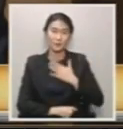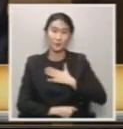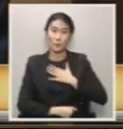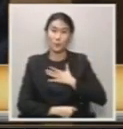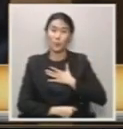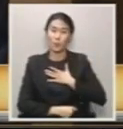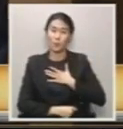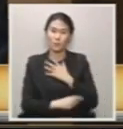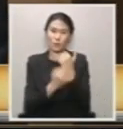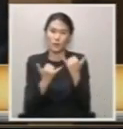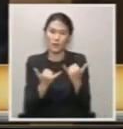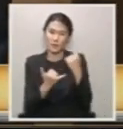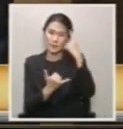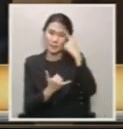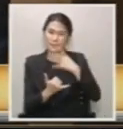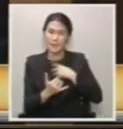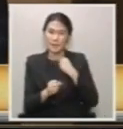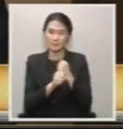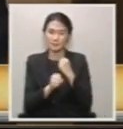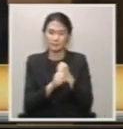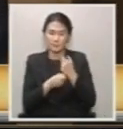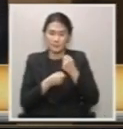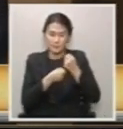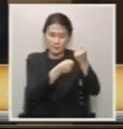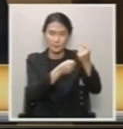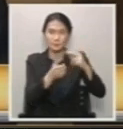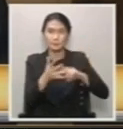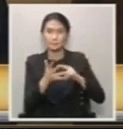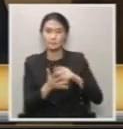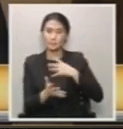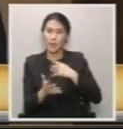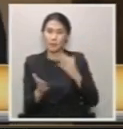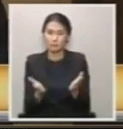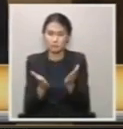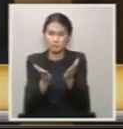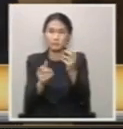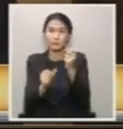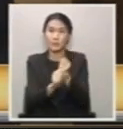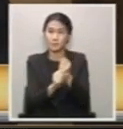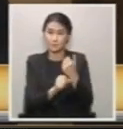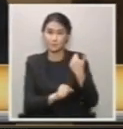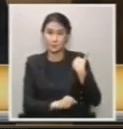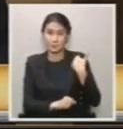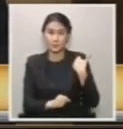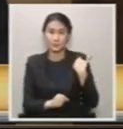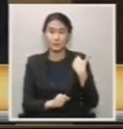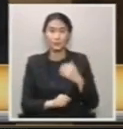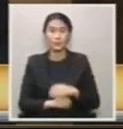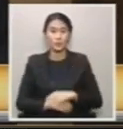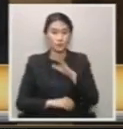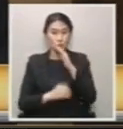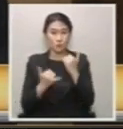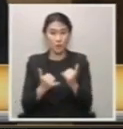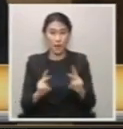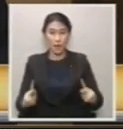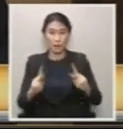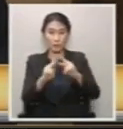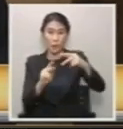วันนี้ก็พยายามที่จะทำอย่างที่ท่านต้องการกราบเรียนได้เต็มที่นอกจากนั้นแล้วสิ่งที่กระทรวงได้ทำ